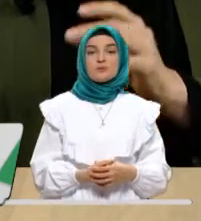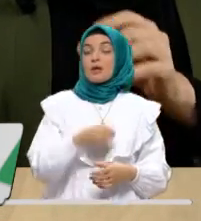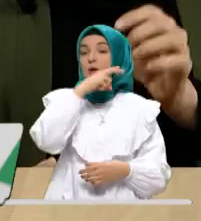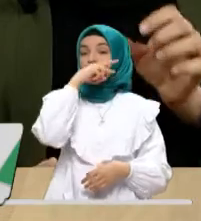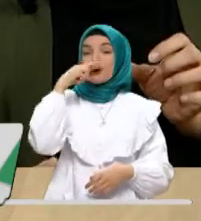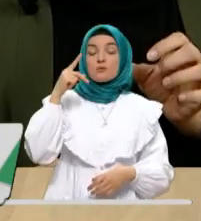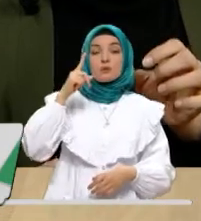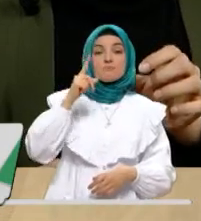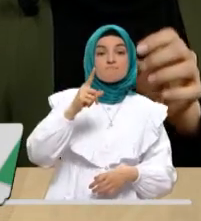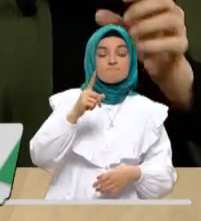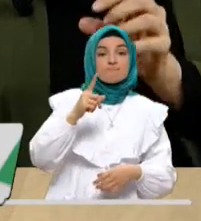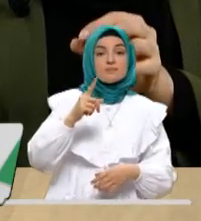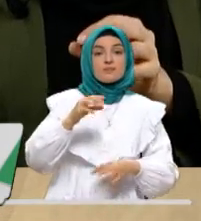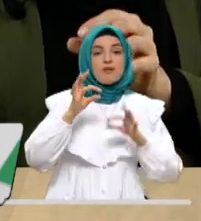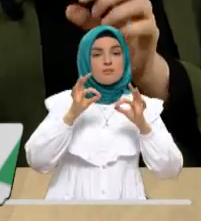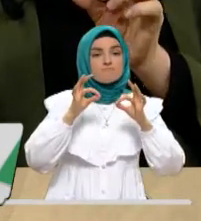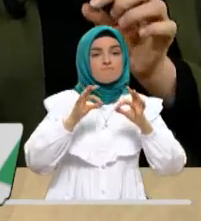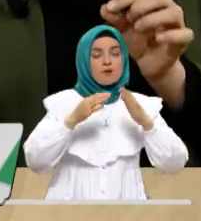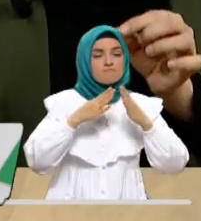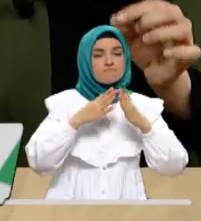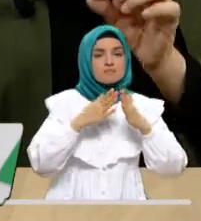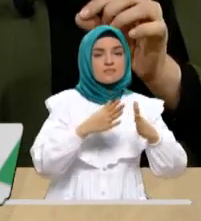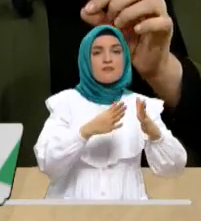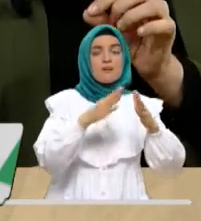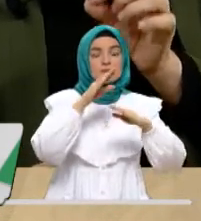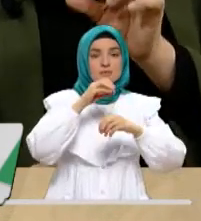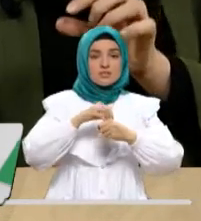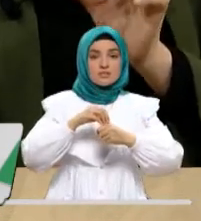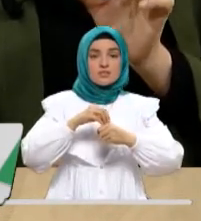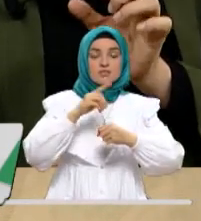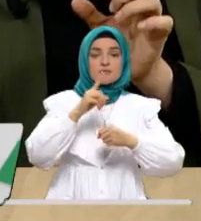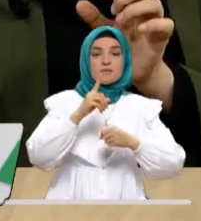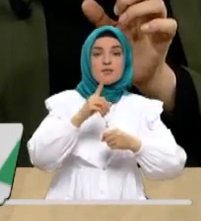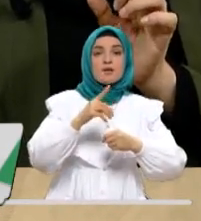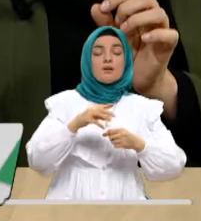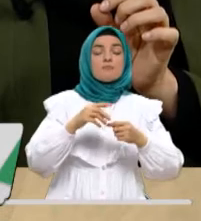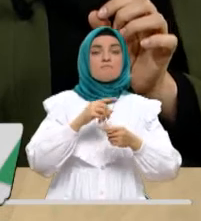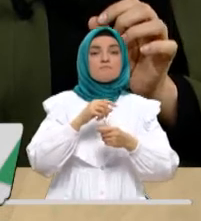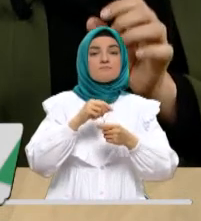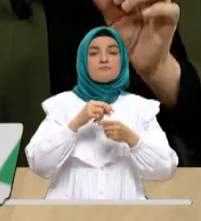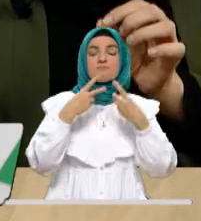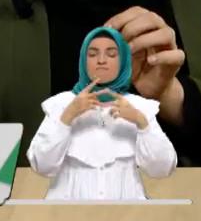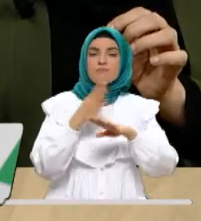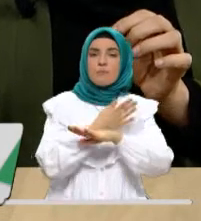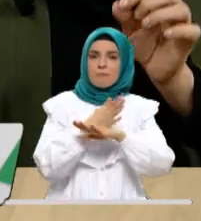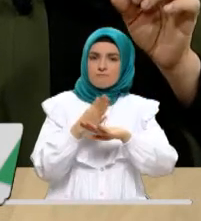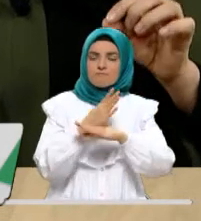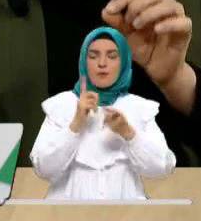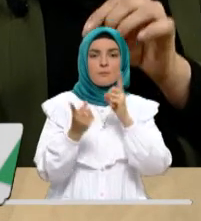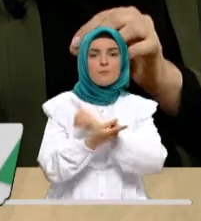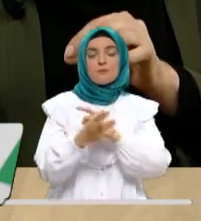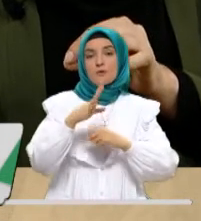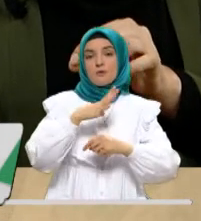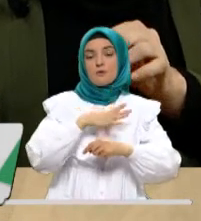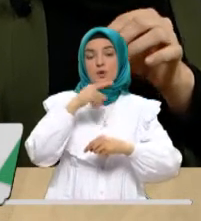Kokuların bir de kalıcı olması için ayrıca plastik türevi bir fitalat denilen bir katkı maddesi var. Fitalatlar hani